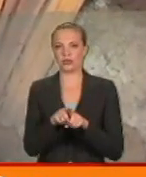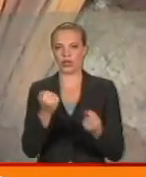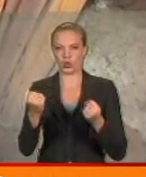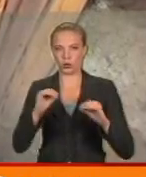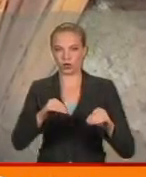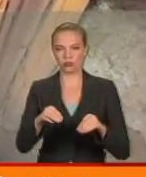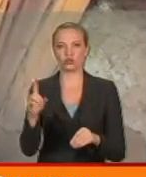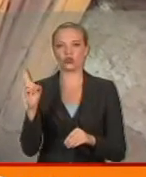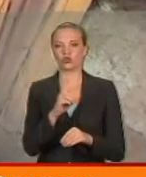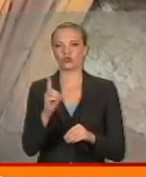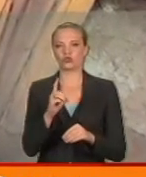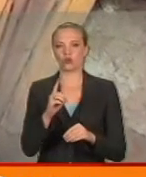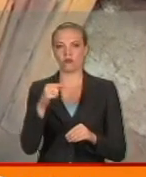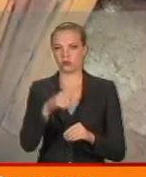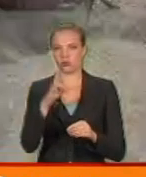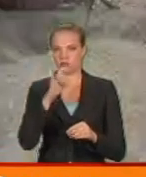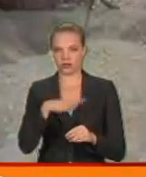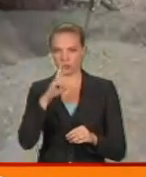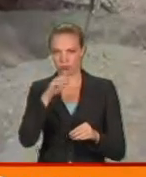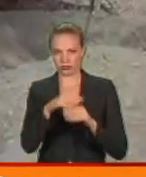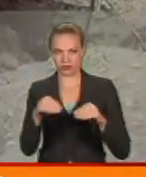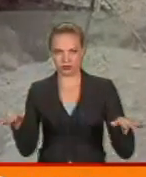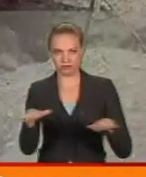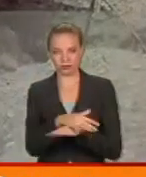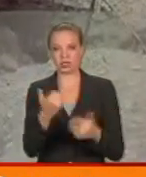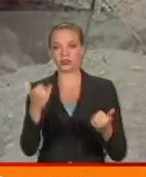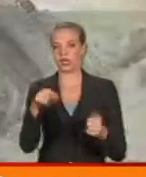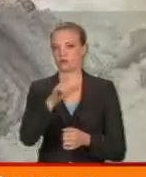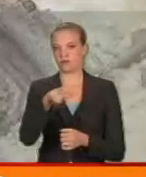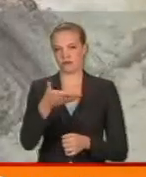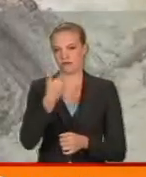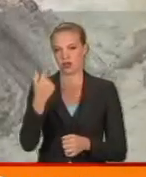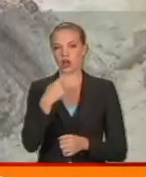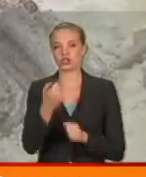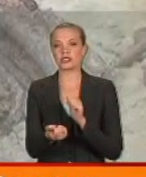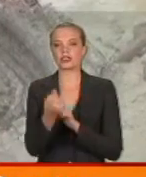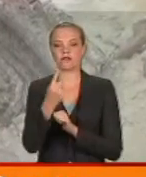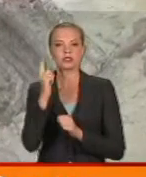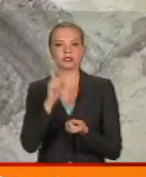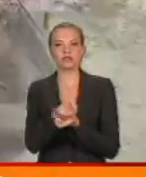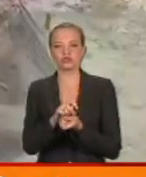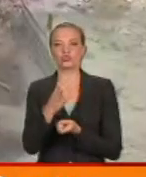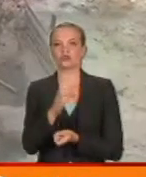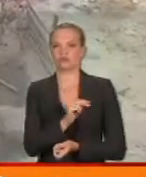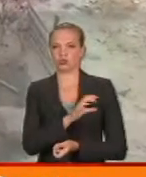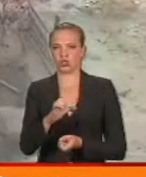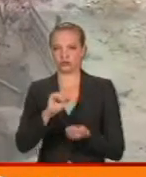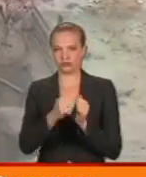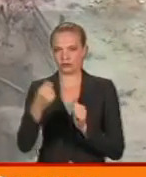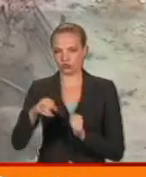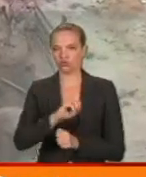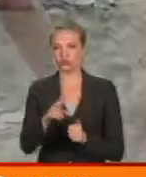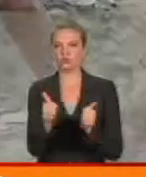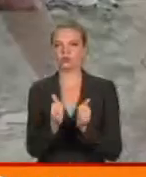укріплення, аби старателів не засипало. Копачів тут нині немає. Місцеві кажуть, з'явилися чутки, що щедрі поклади бурштину